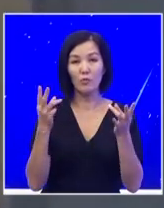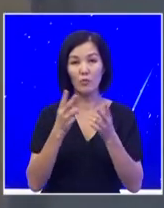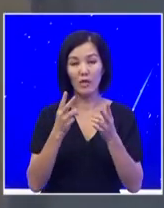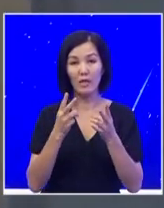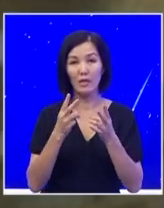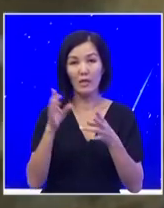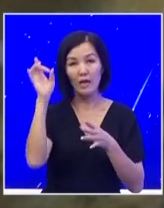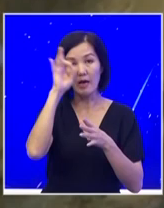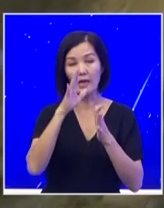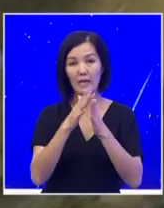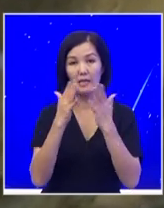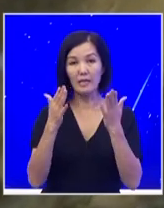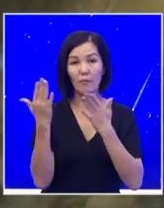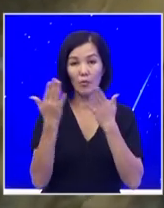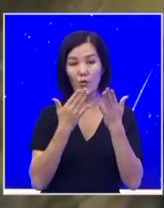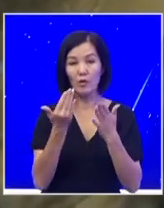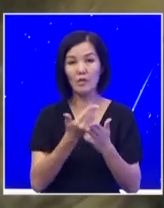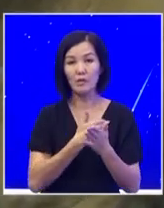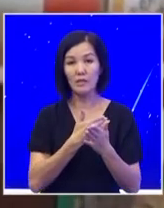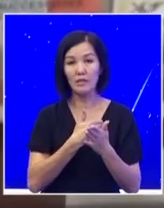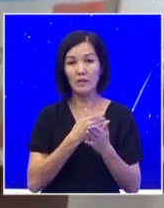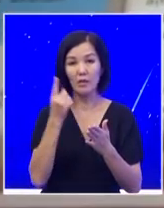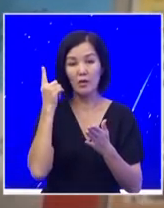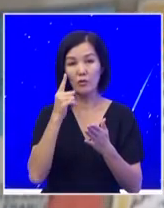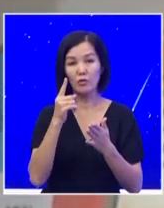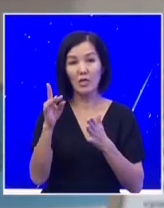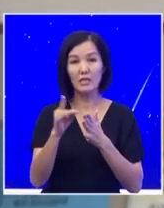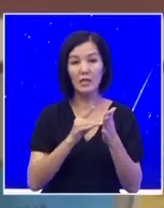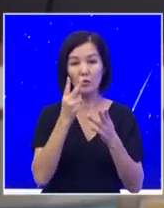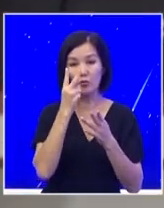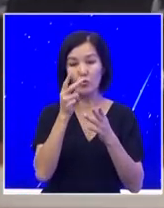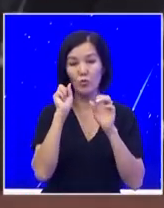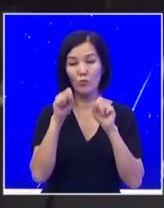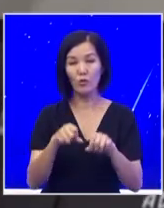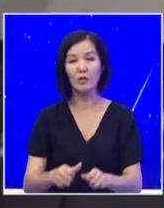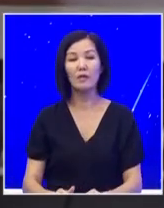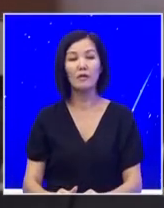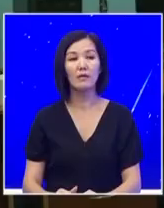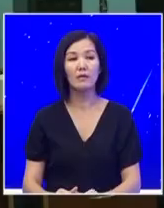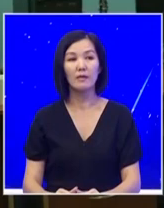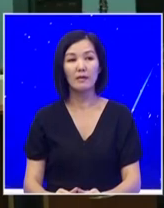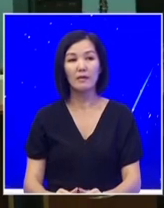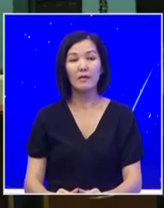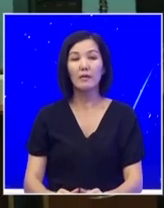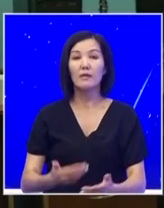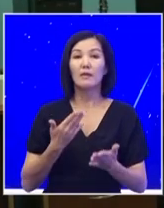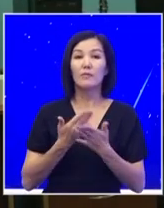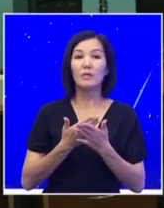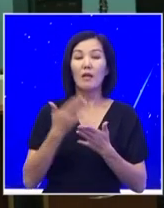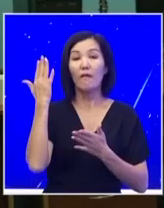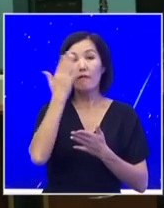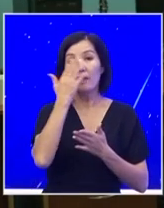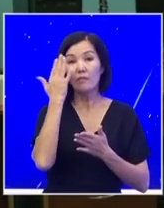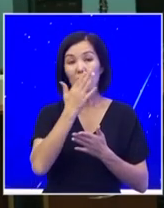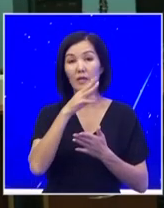кітапты балаңыз қолға алсын десеңіз, аталған нұсқаны бір қарап алғаныңыз артықтық етпес анық. Мысалға мына фильмдерді көрсеткен кезде